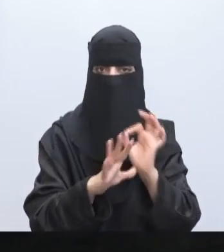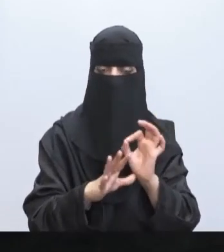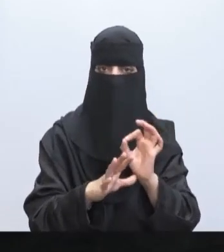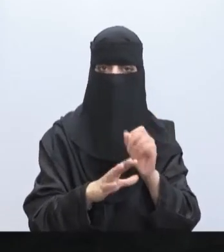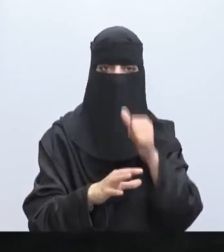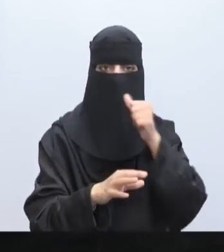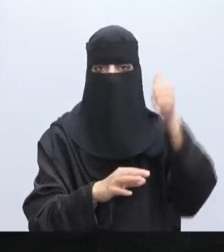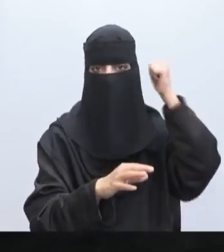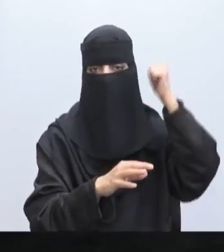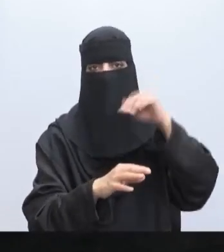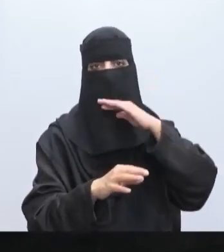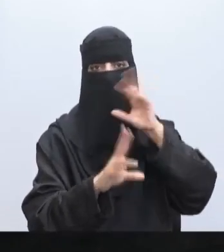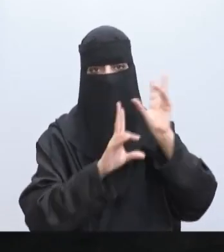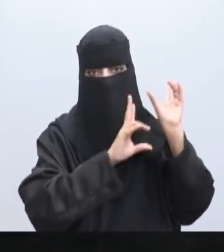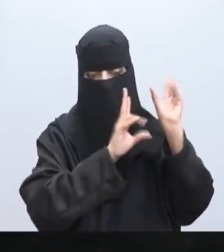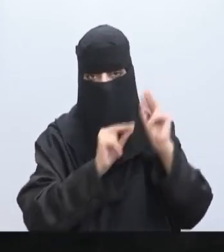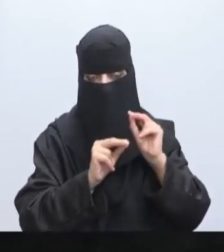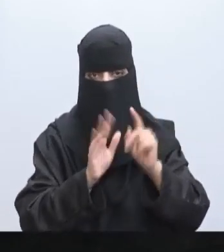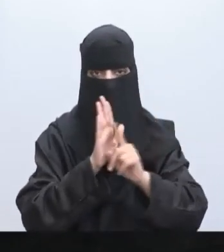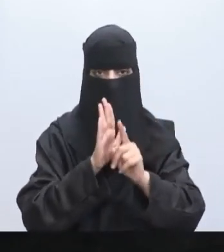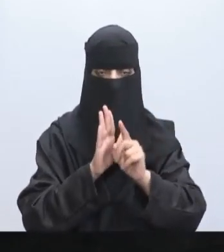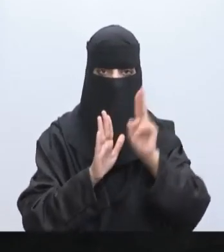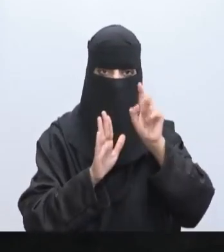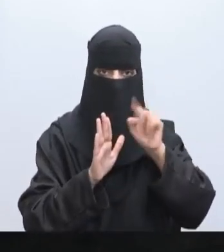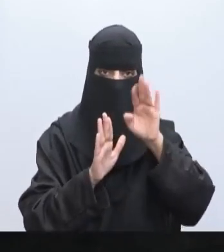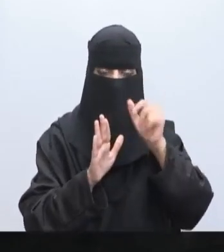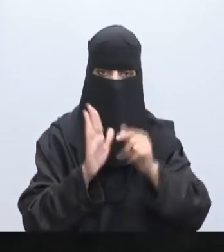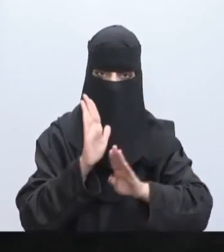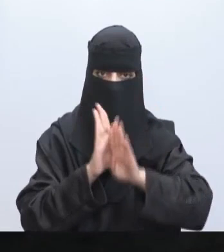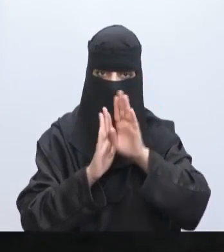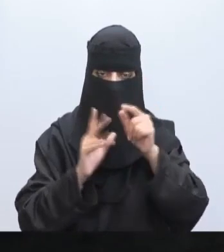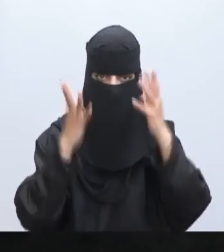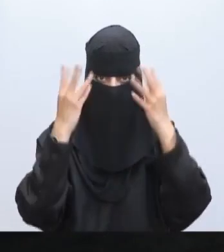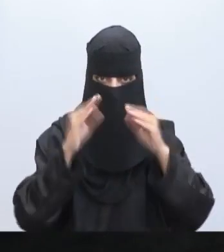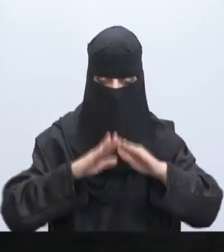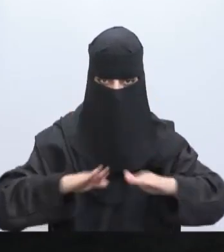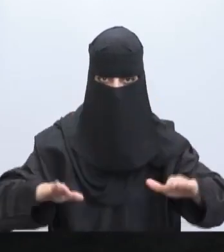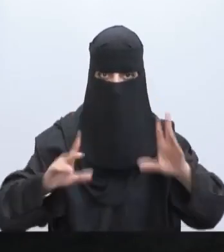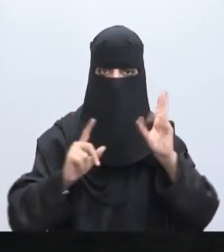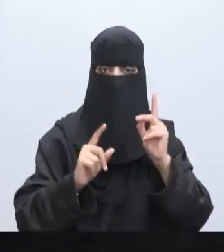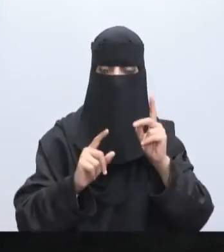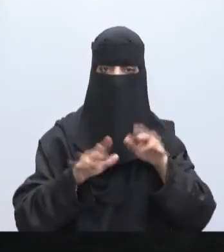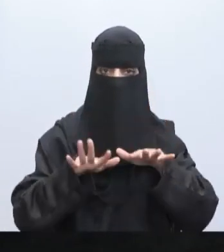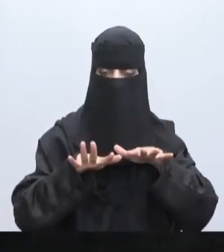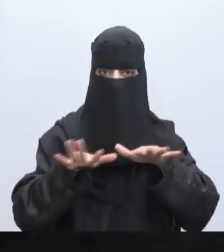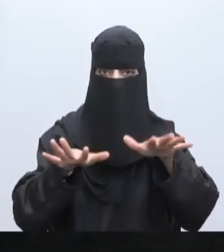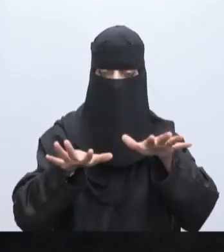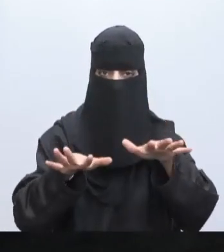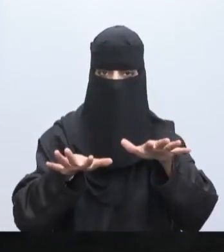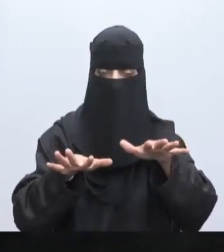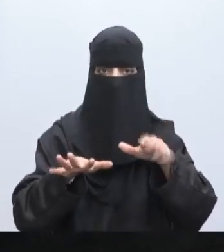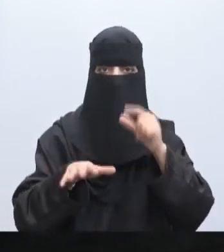واجداده وابائهم الامام تركي من خلال تحقيق الامن والاستقرار وايضا نشر